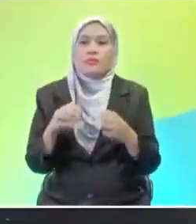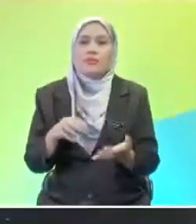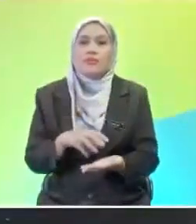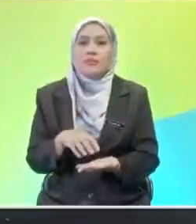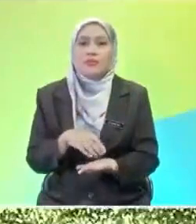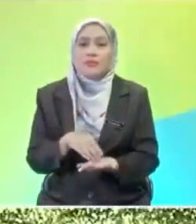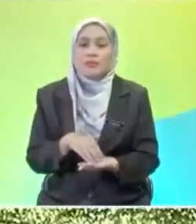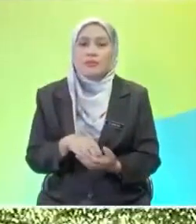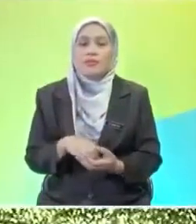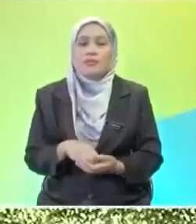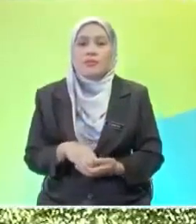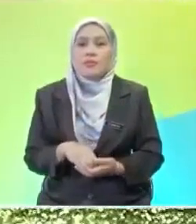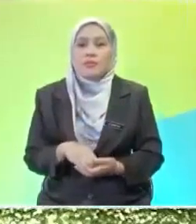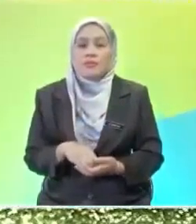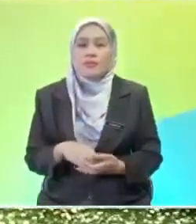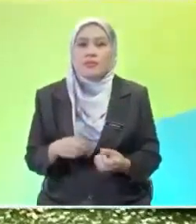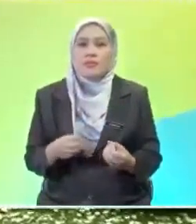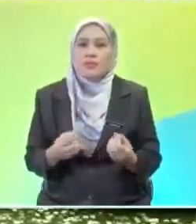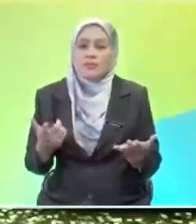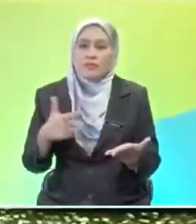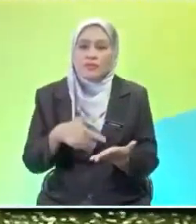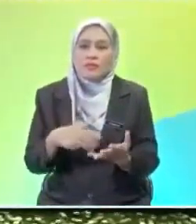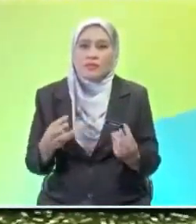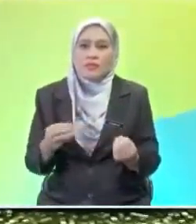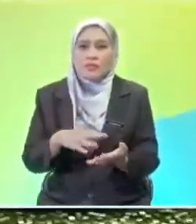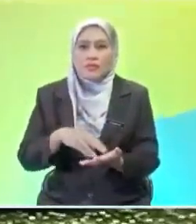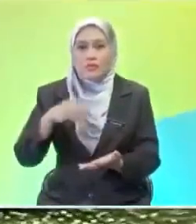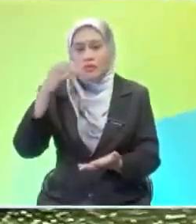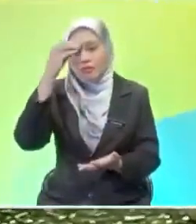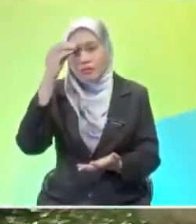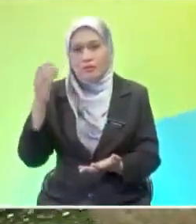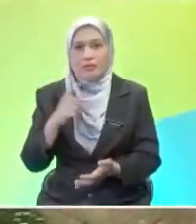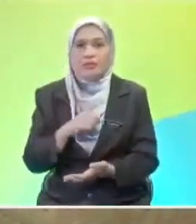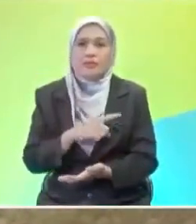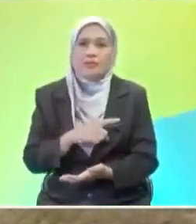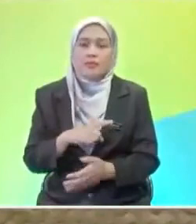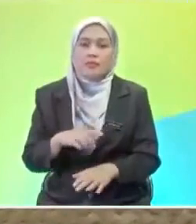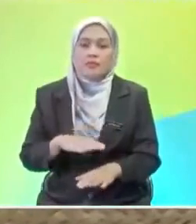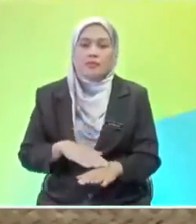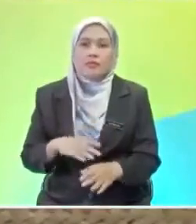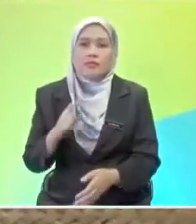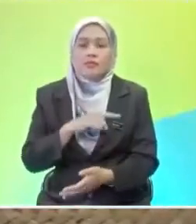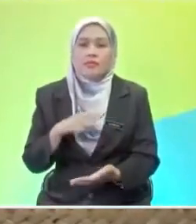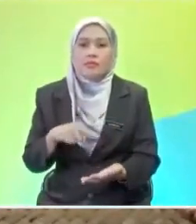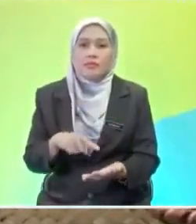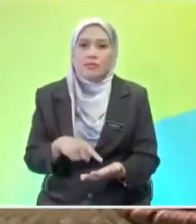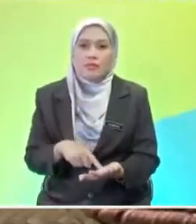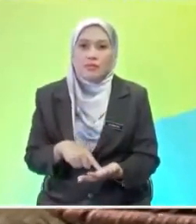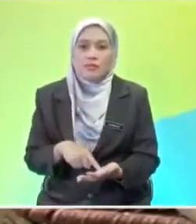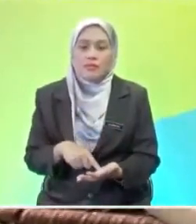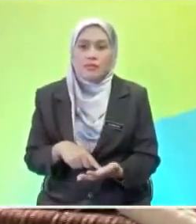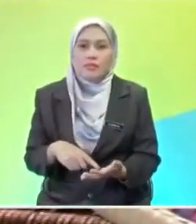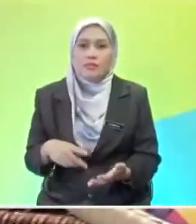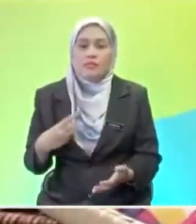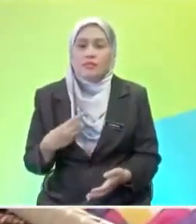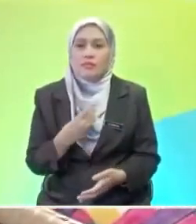Okey, baiklah cikgu. Saya rasa banyak lagi yang kita nak belajar dalam kelas pada hari ini dan kita nak terukai apakah kemahiran